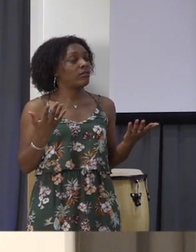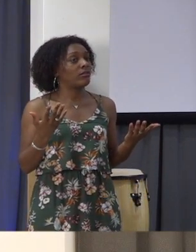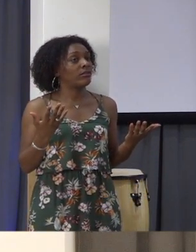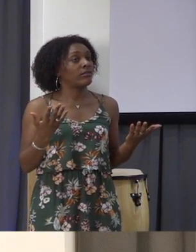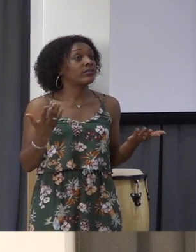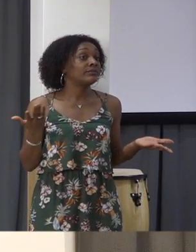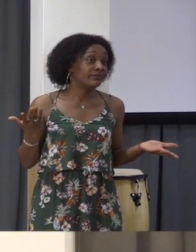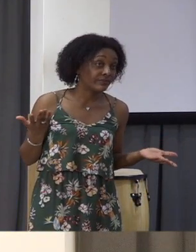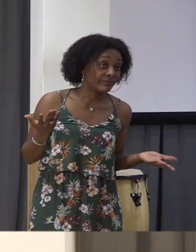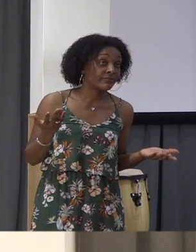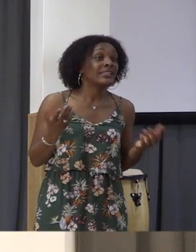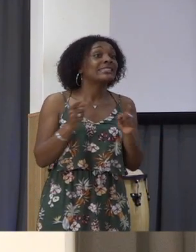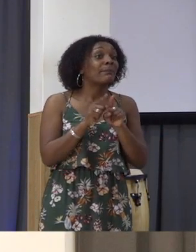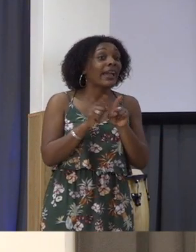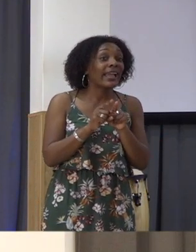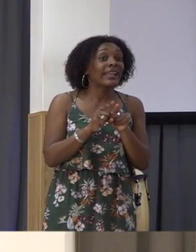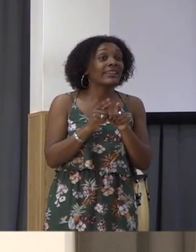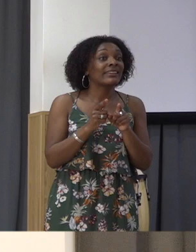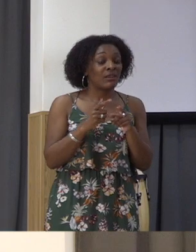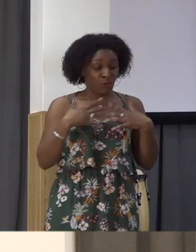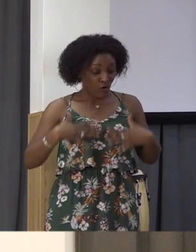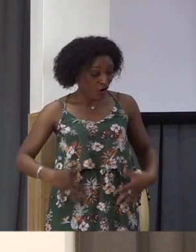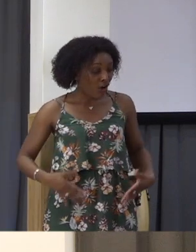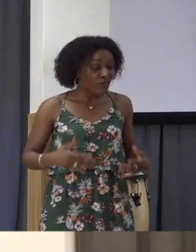Ainsi, nos membres les moins honnêtes